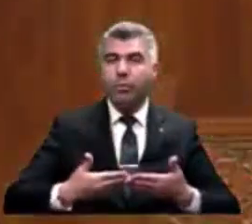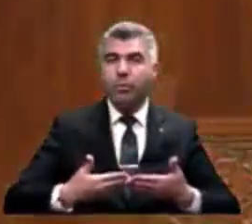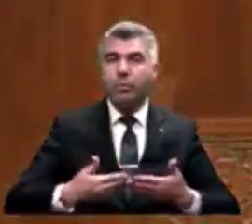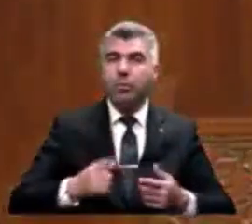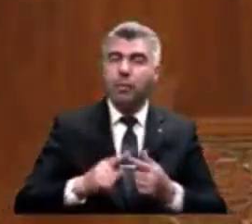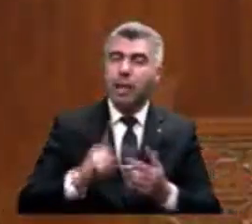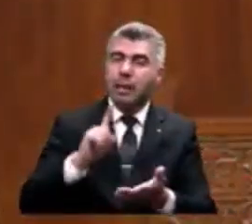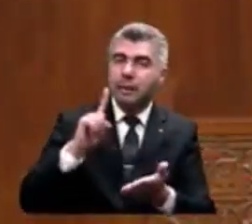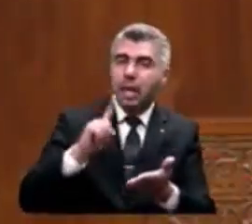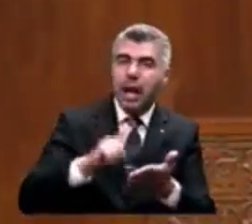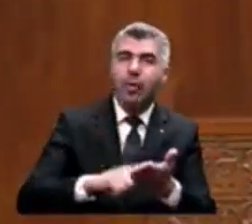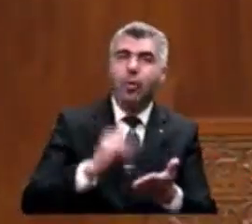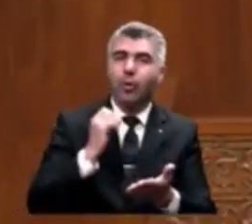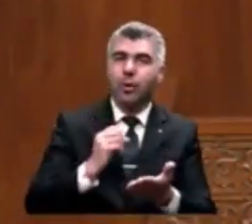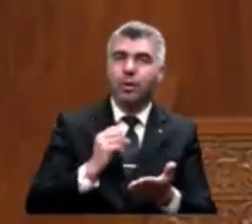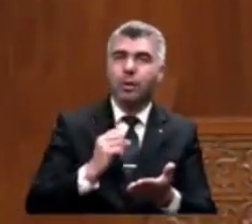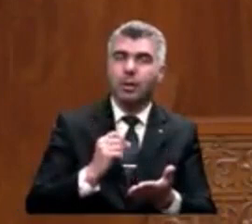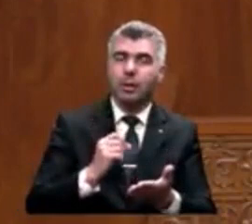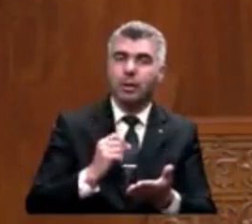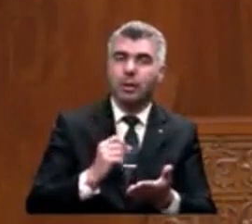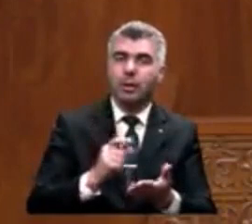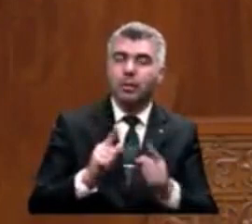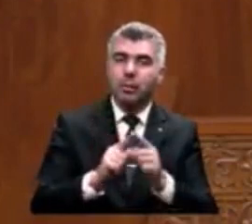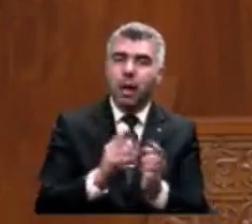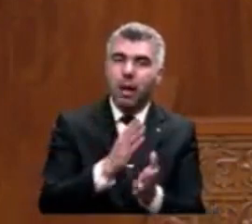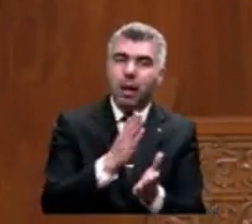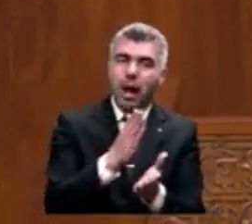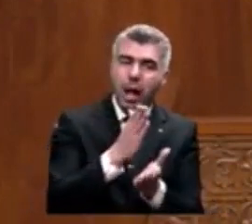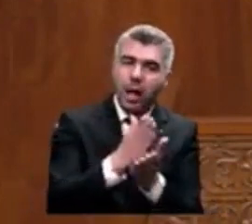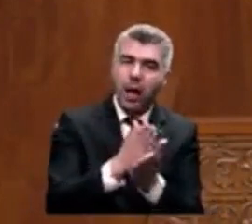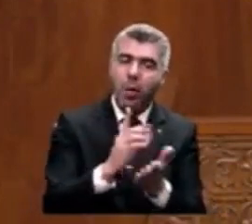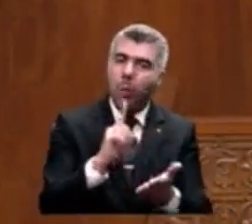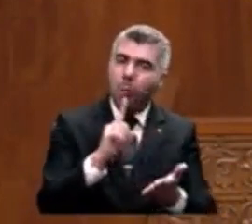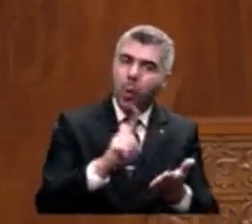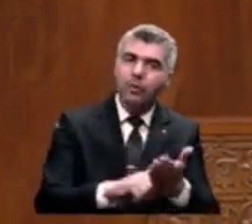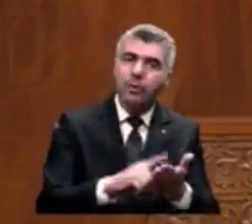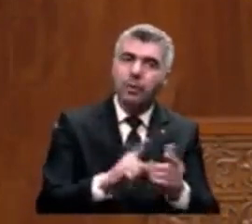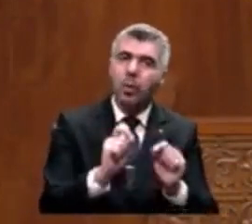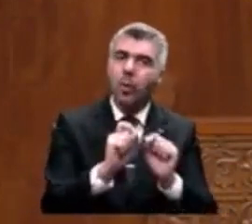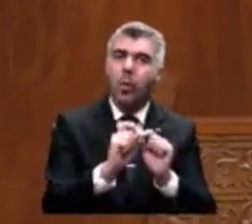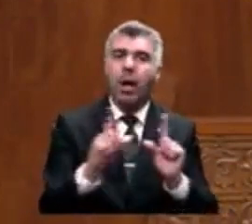راه ضروري يكون هاد الحقوق والواجبات واضحه،